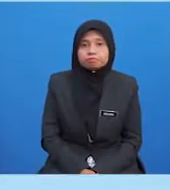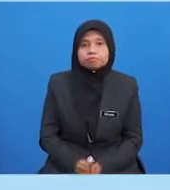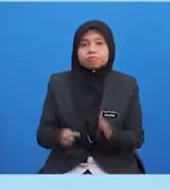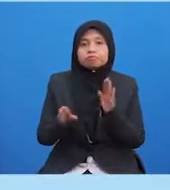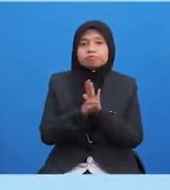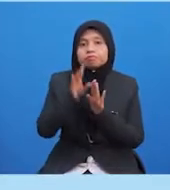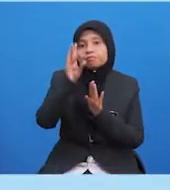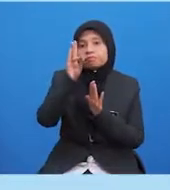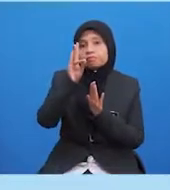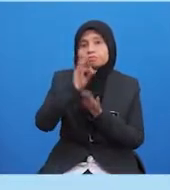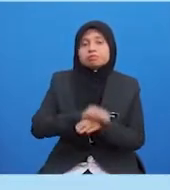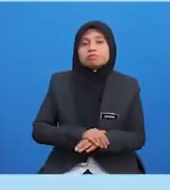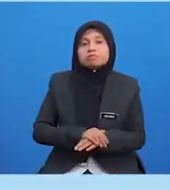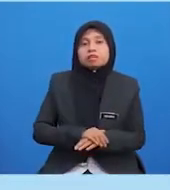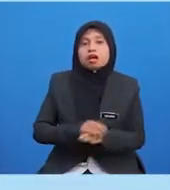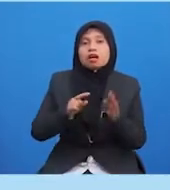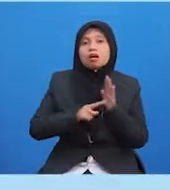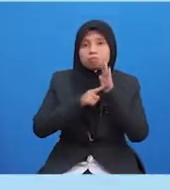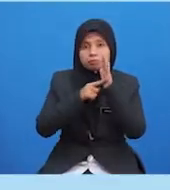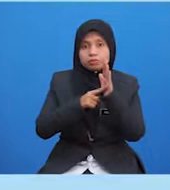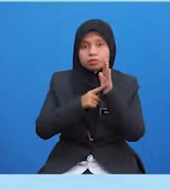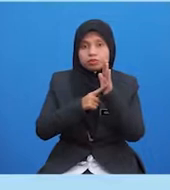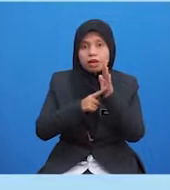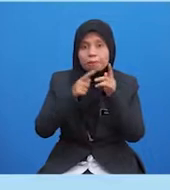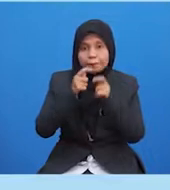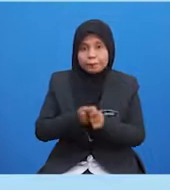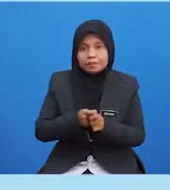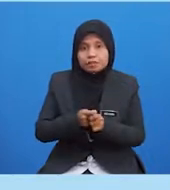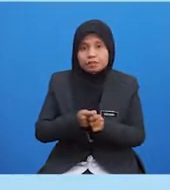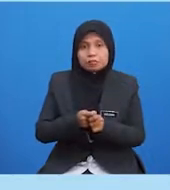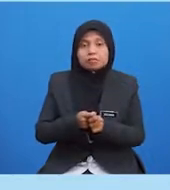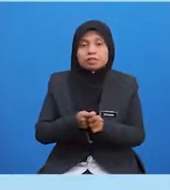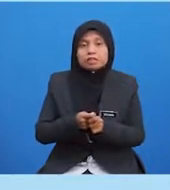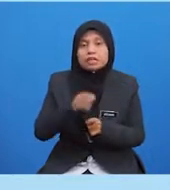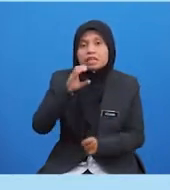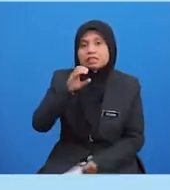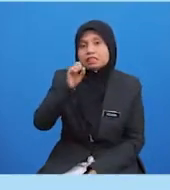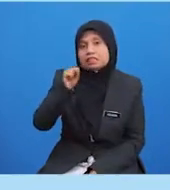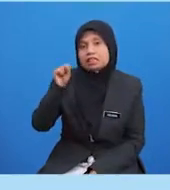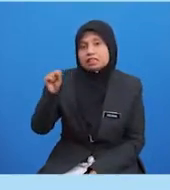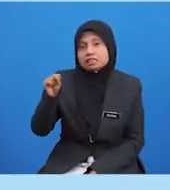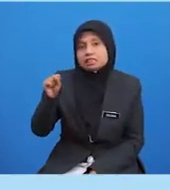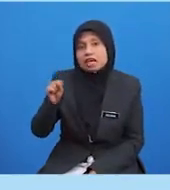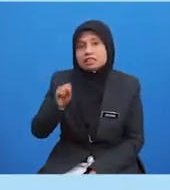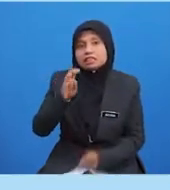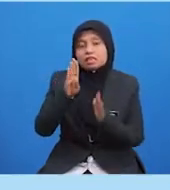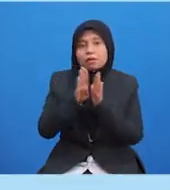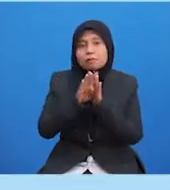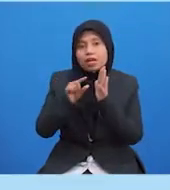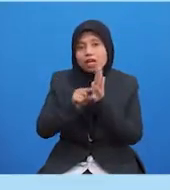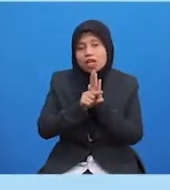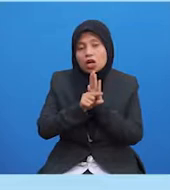Contoh 7 menunjukkan penetapan CSS background